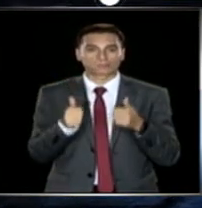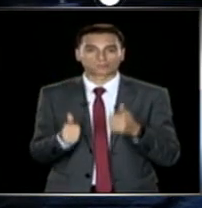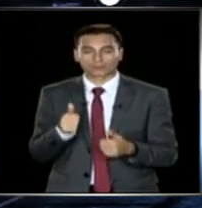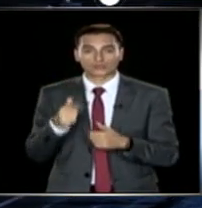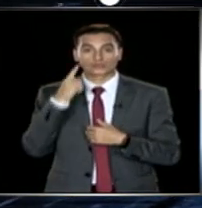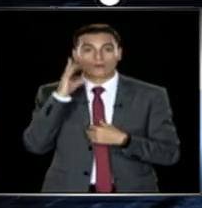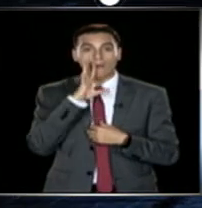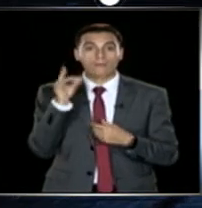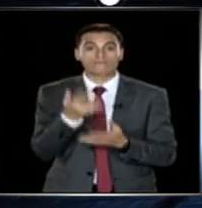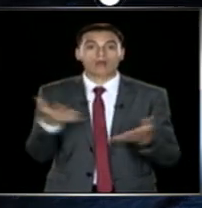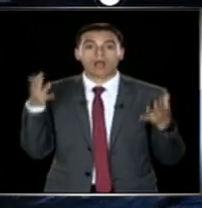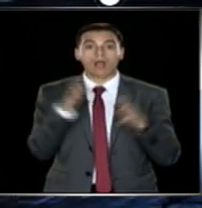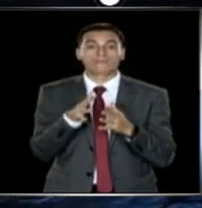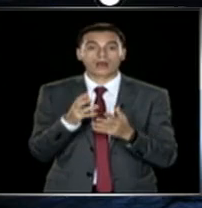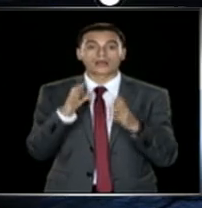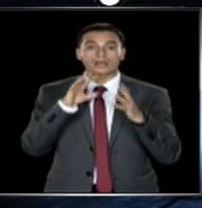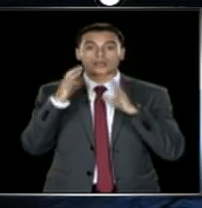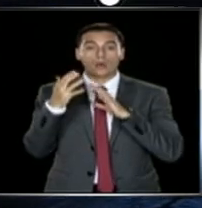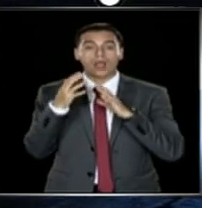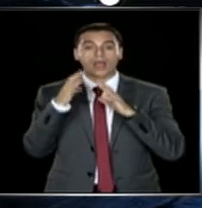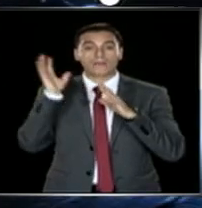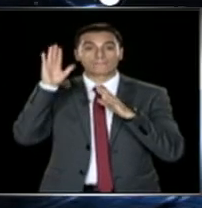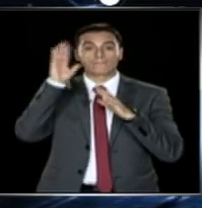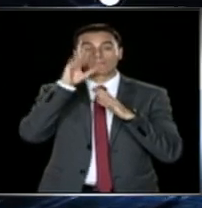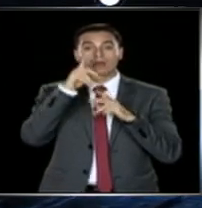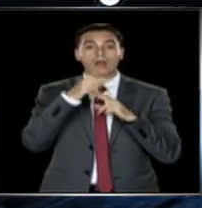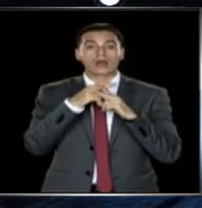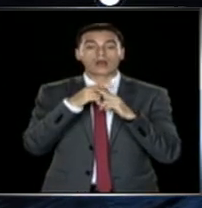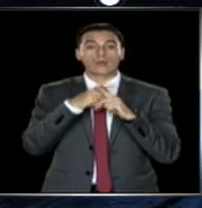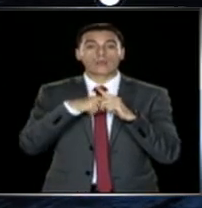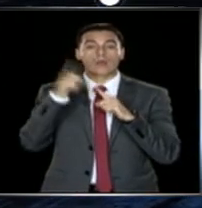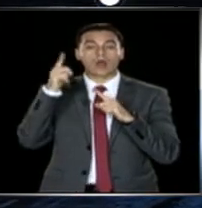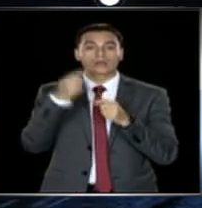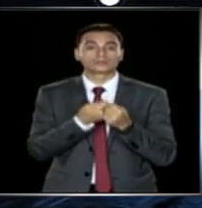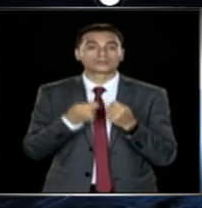من أكتر الكواكب حرارة، كوكب إيه؟